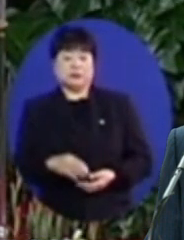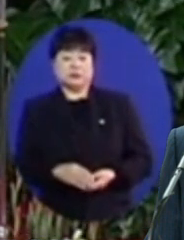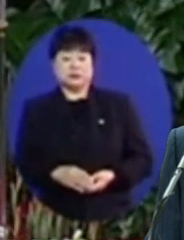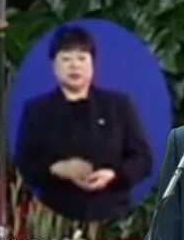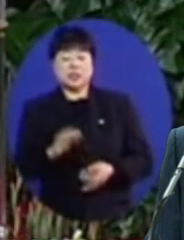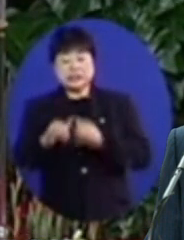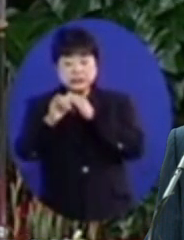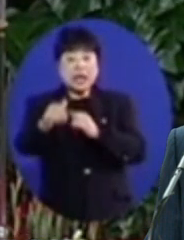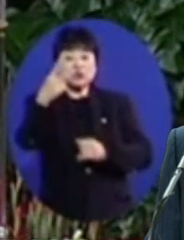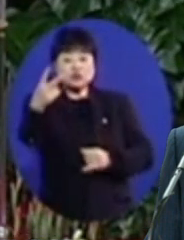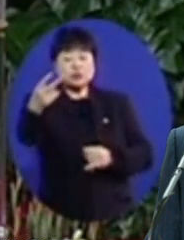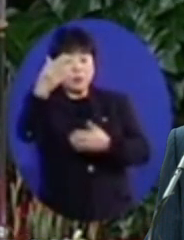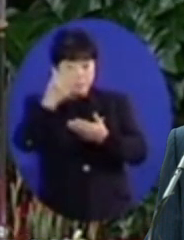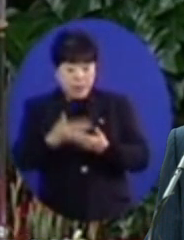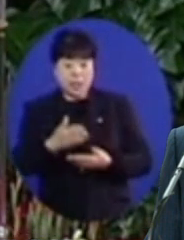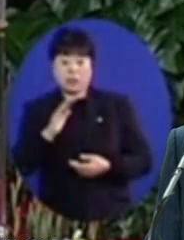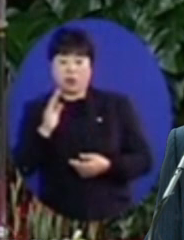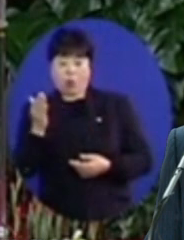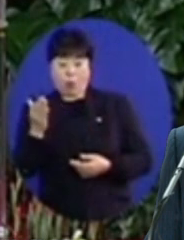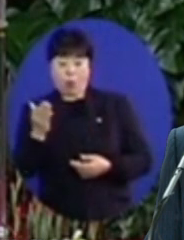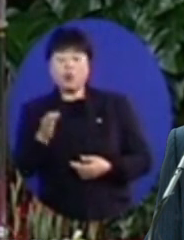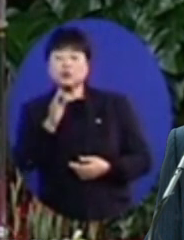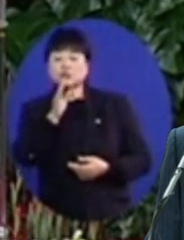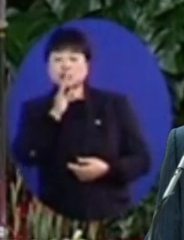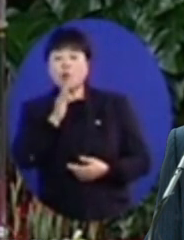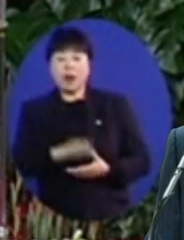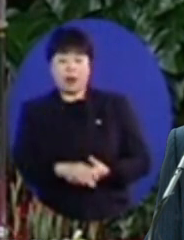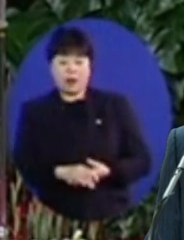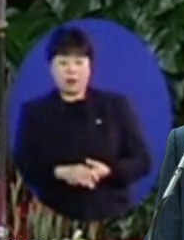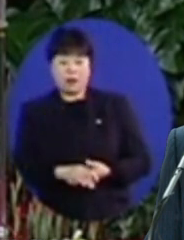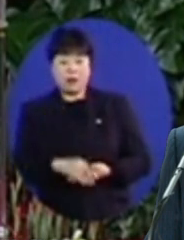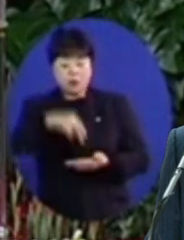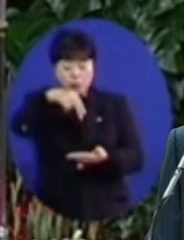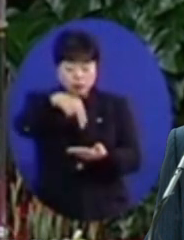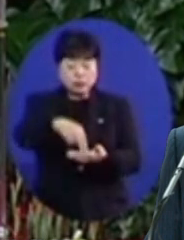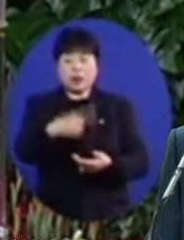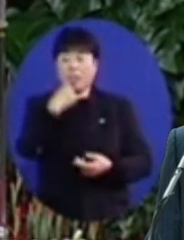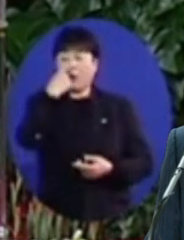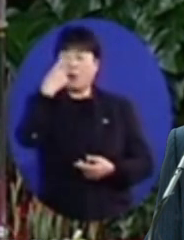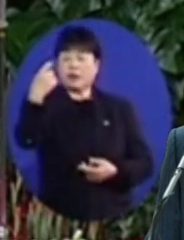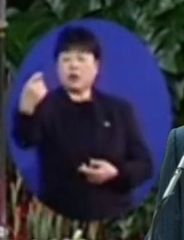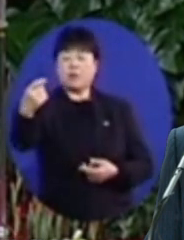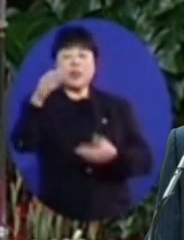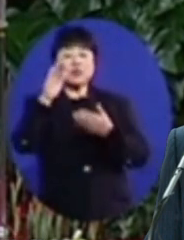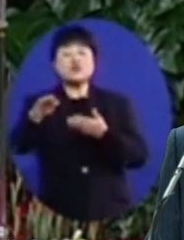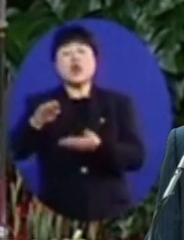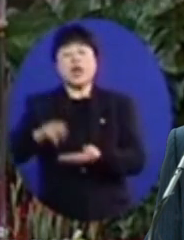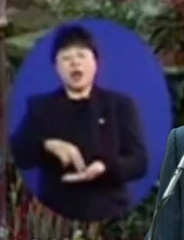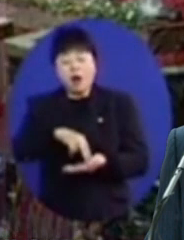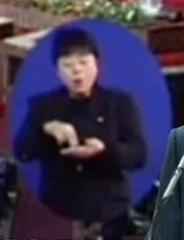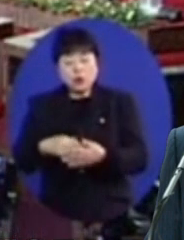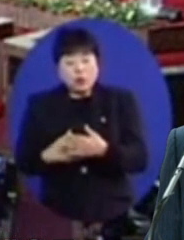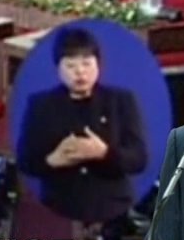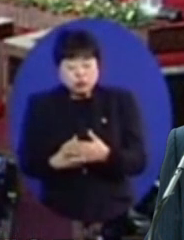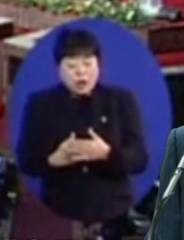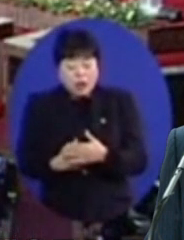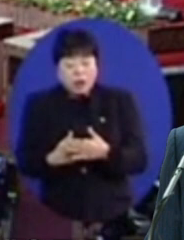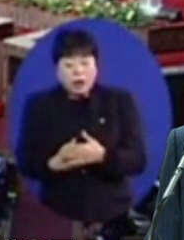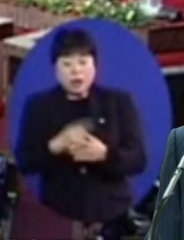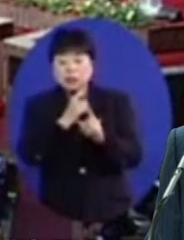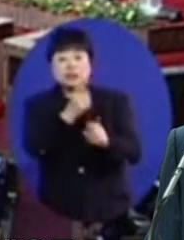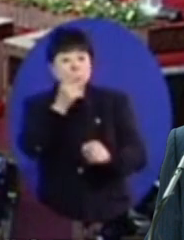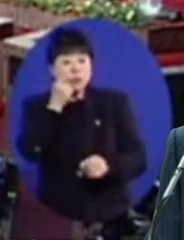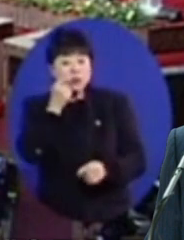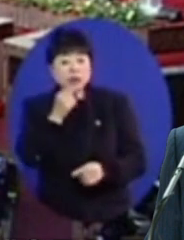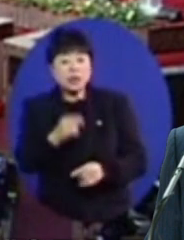그래미상을 두 번이나 탔습니다 그러나 저는 무대 위에 화려함 뒤에 찾아오는 고독의 불안을 이기지